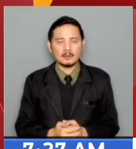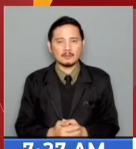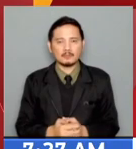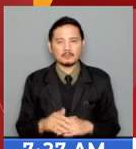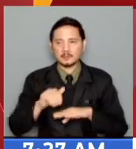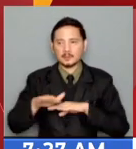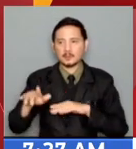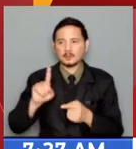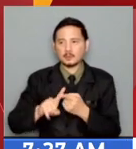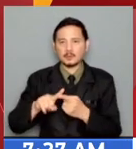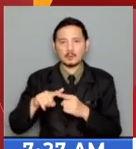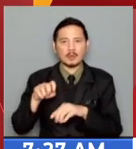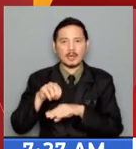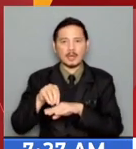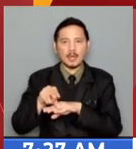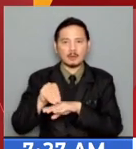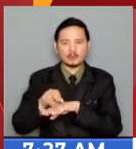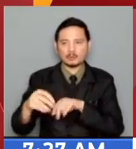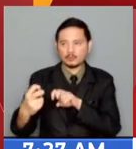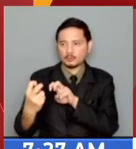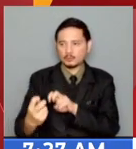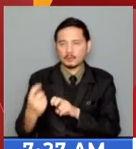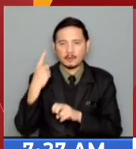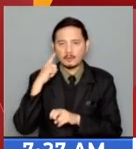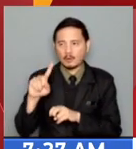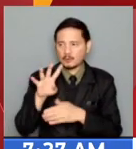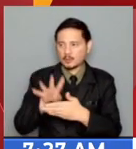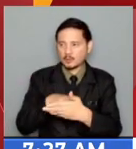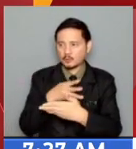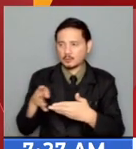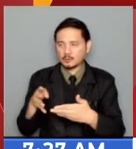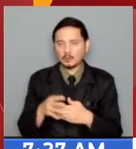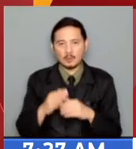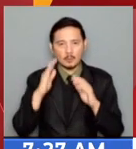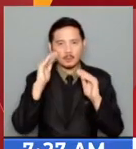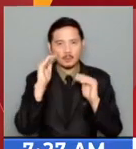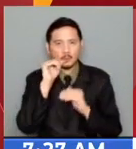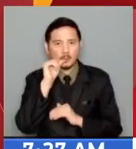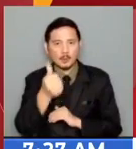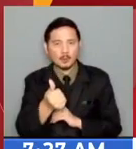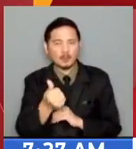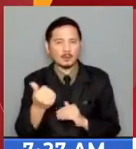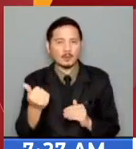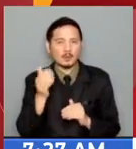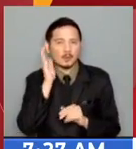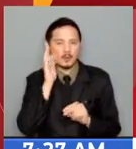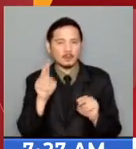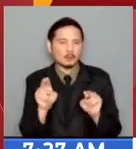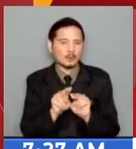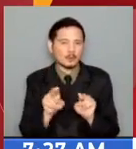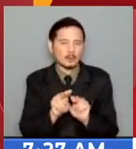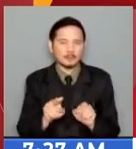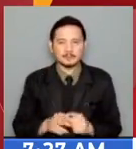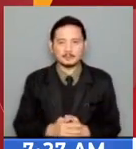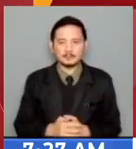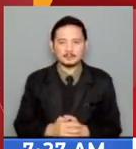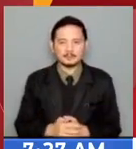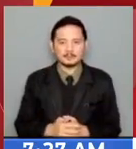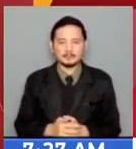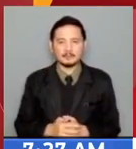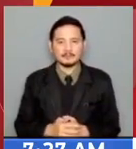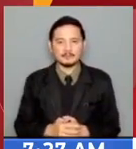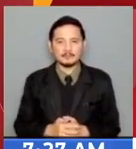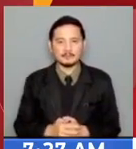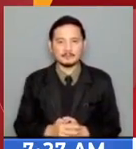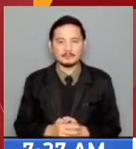Hopefully siguro tomorrow maging normal na siya. Pero dahil napaghanda naman daw nilang maigi ang back to school